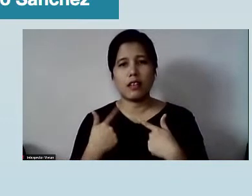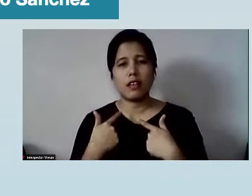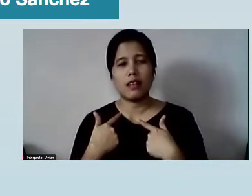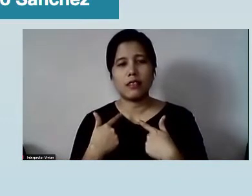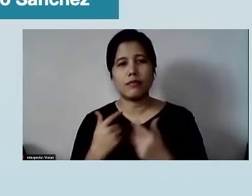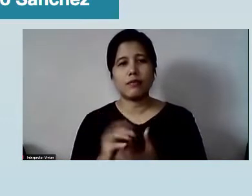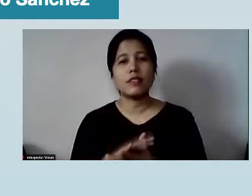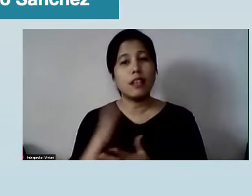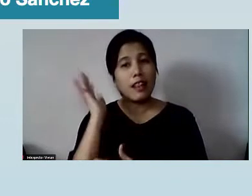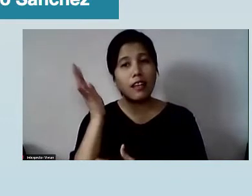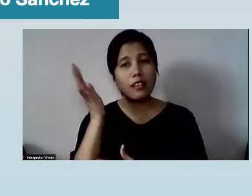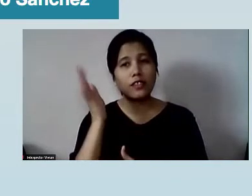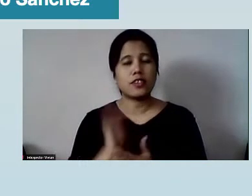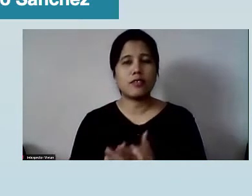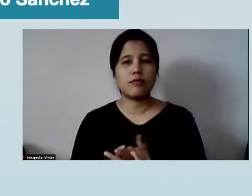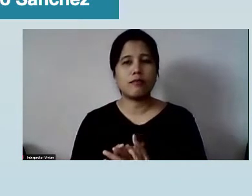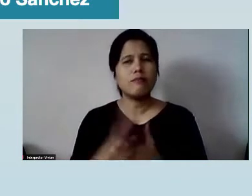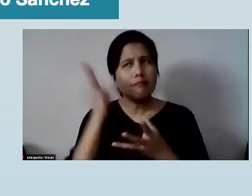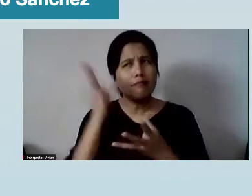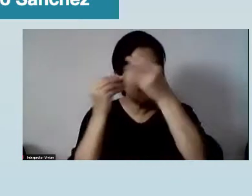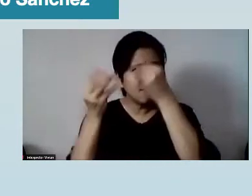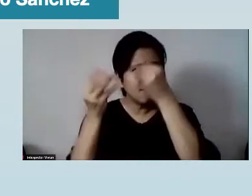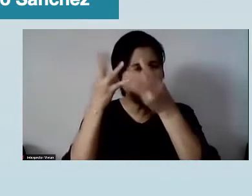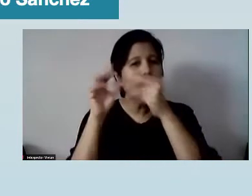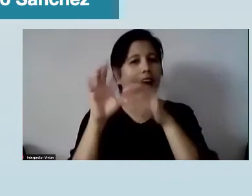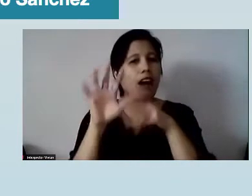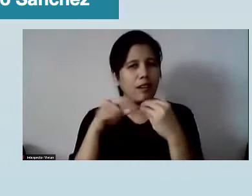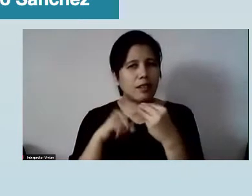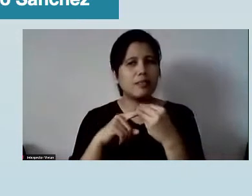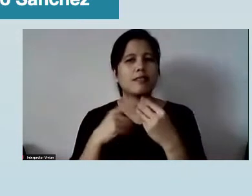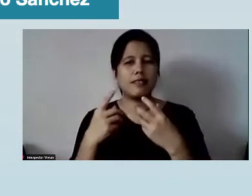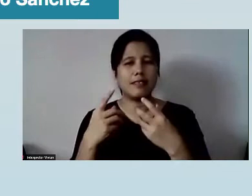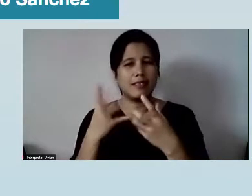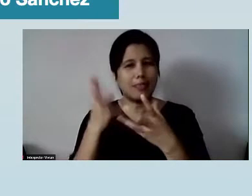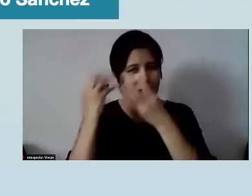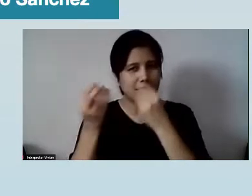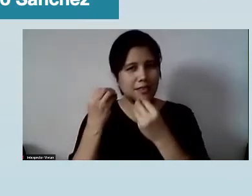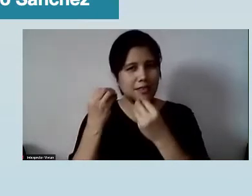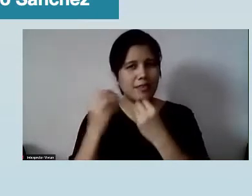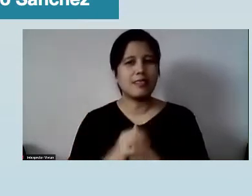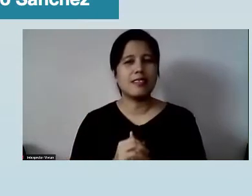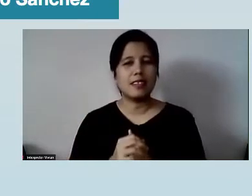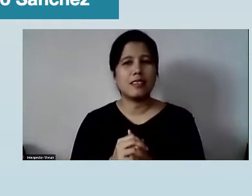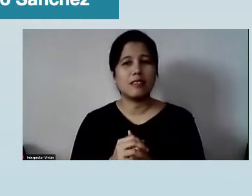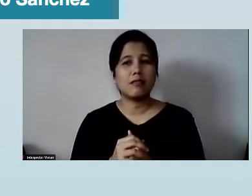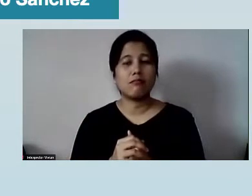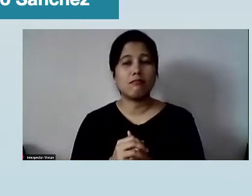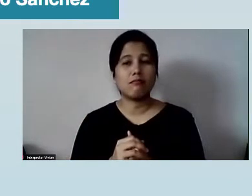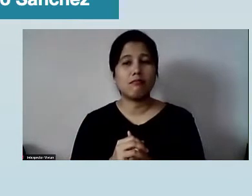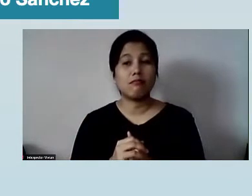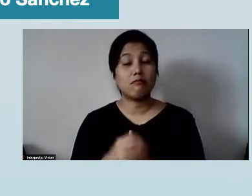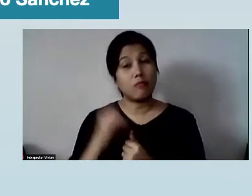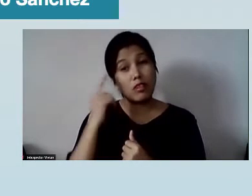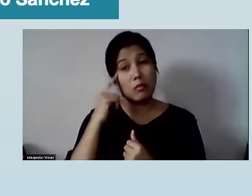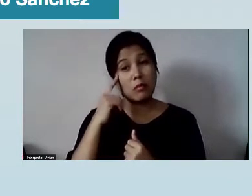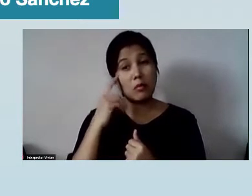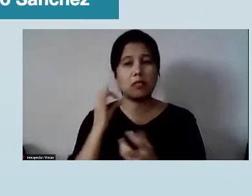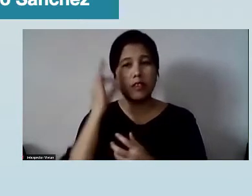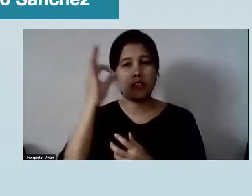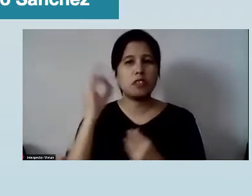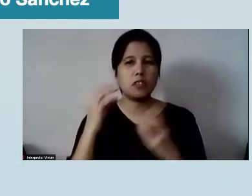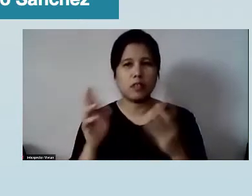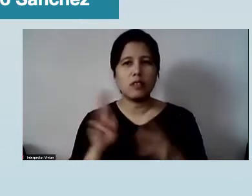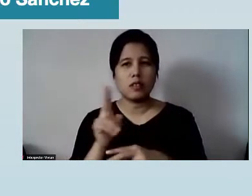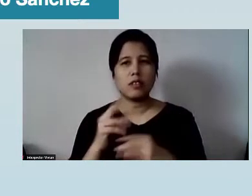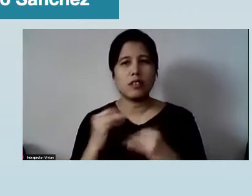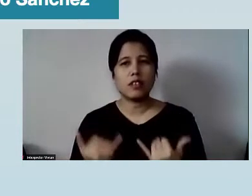leksyon kasi hindi nila masabi na sila din mga kailangan dito kung magkaroon ng disability sila o ang